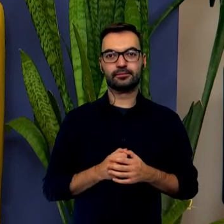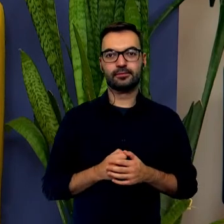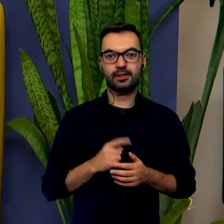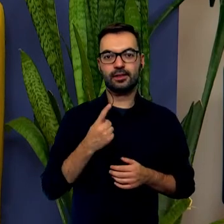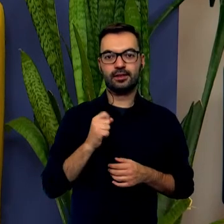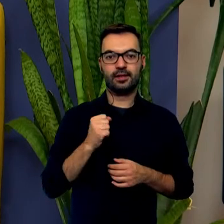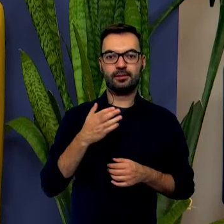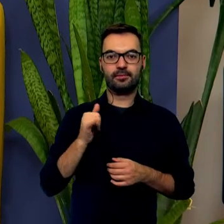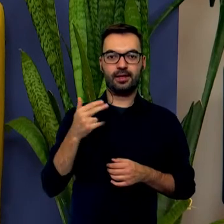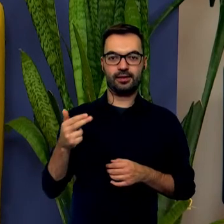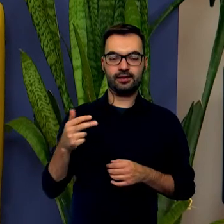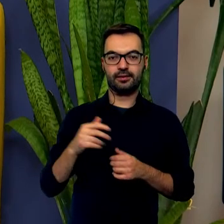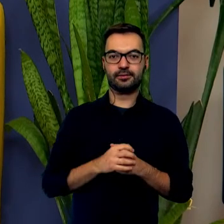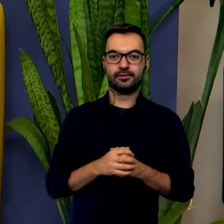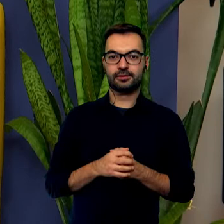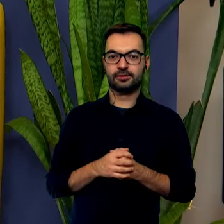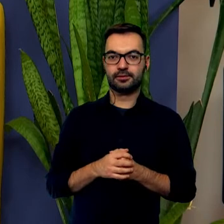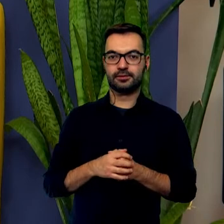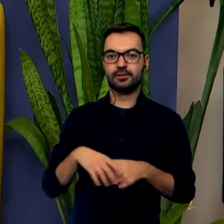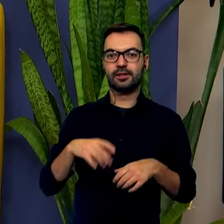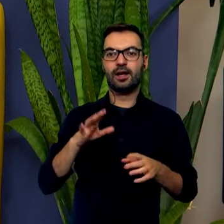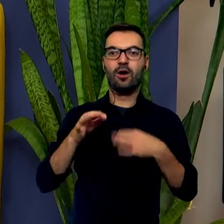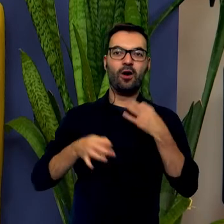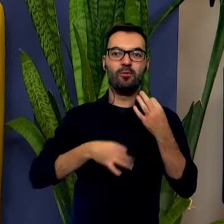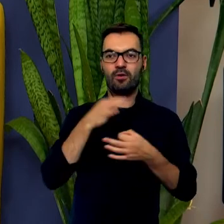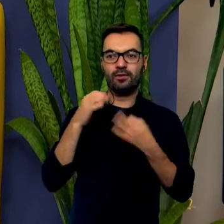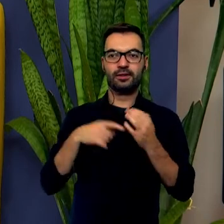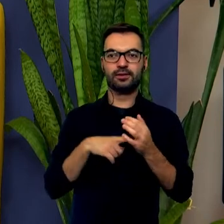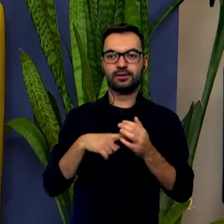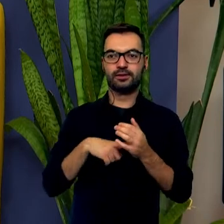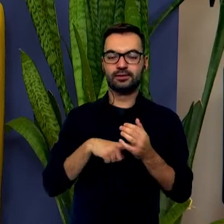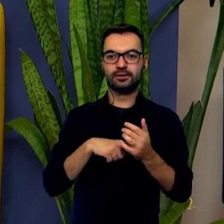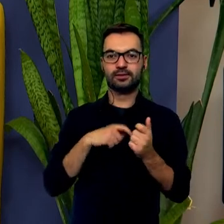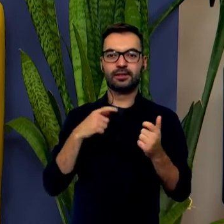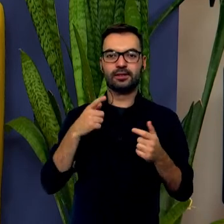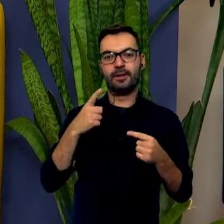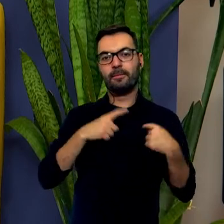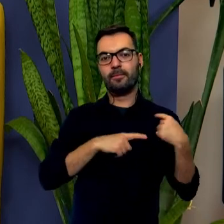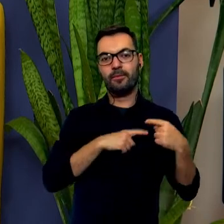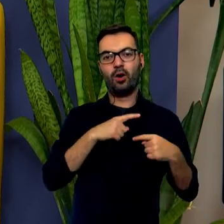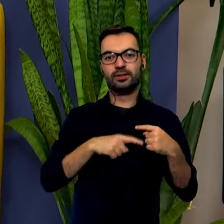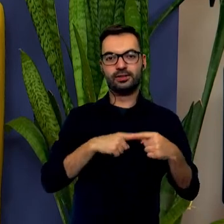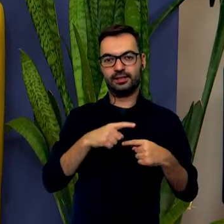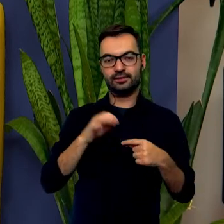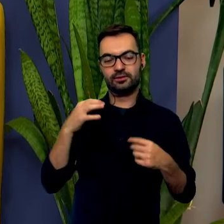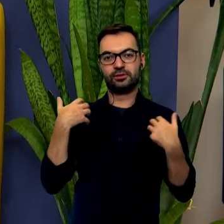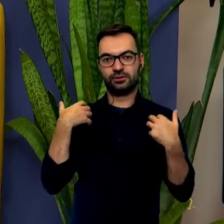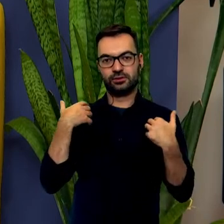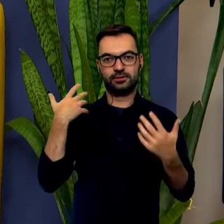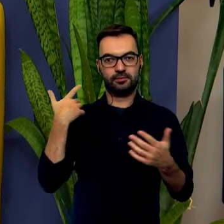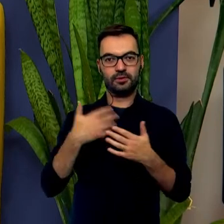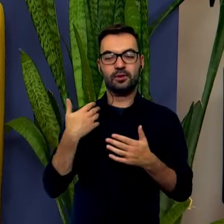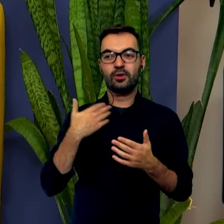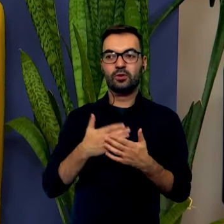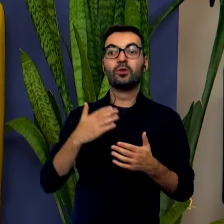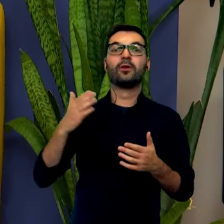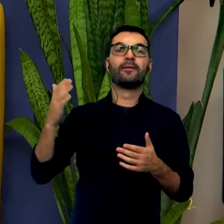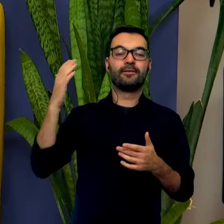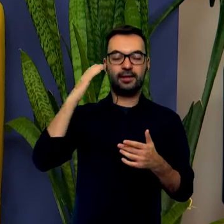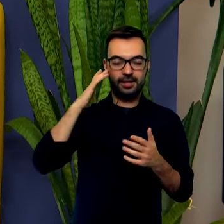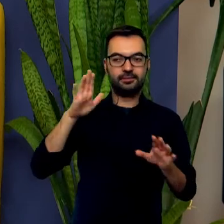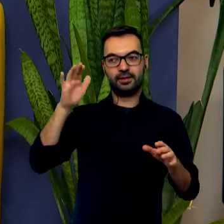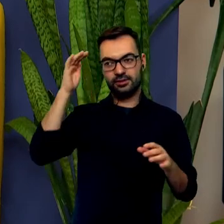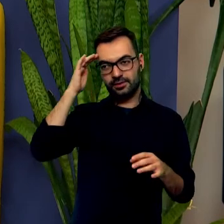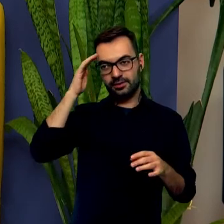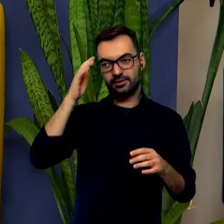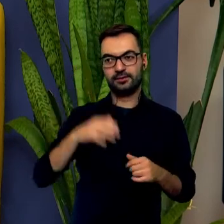z Damianem, czy generalnie opowiedzieć o tych procesach, które w twoim życiu zachodziły, bo to jest właśnie ten moment, kiedy już wiesz i kiedy już